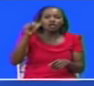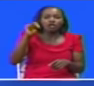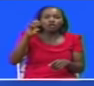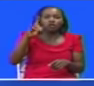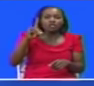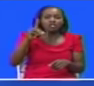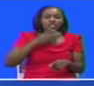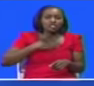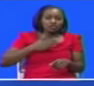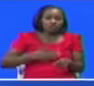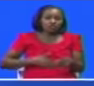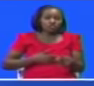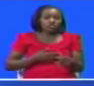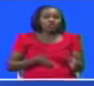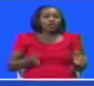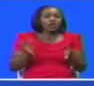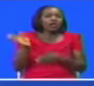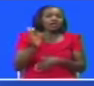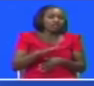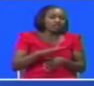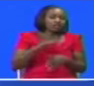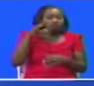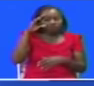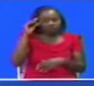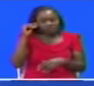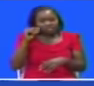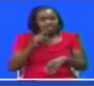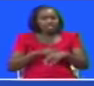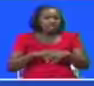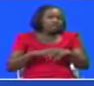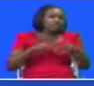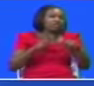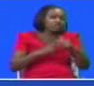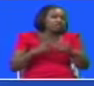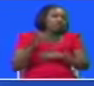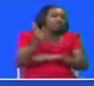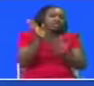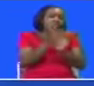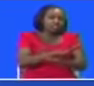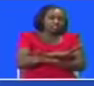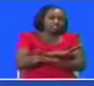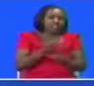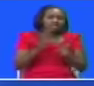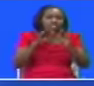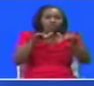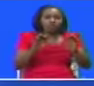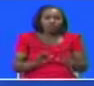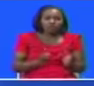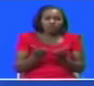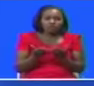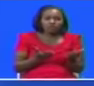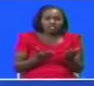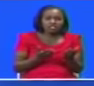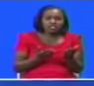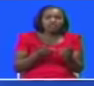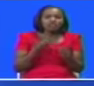unatarajiwa kuwasili mjini Mombasa saa 7 usiku, tayari kuandaliwa kwa mazishi. Marehemu alifahamika kuwa mfanyabiashara katika sekta